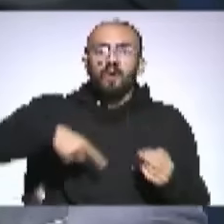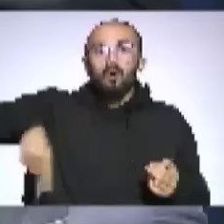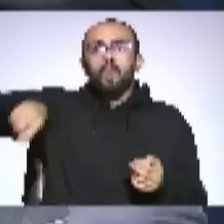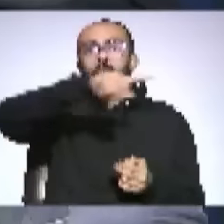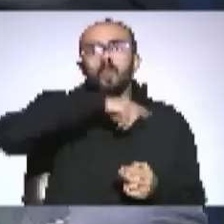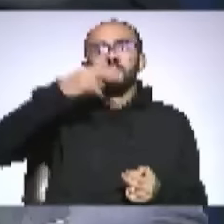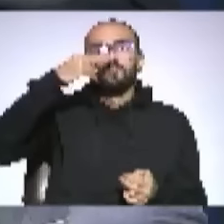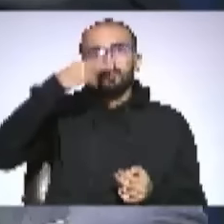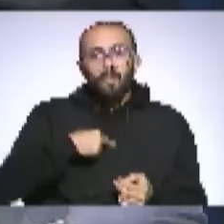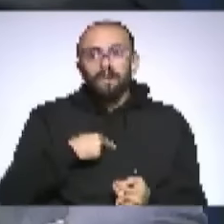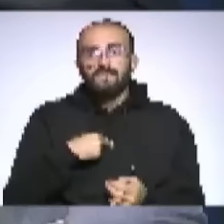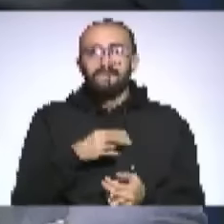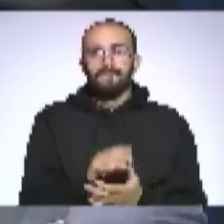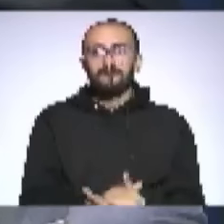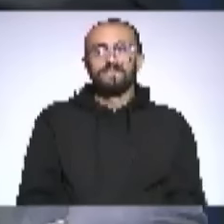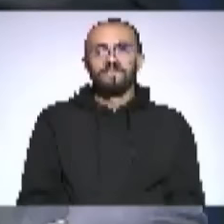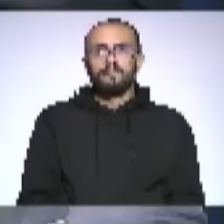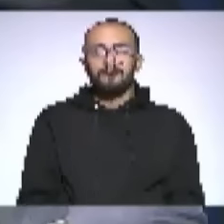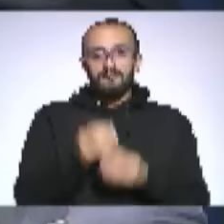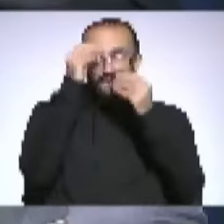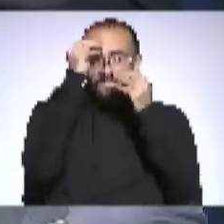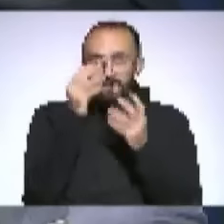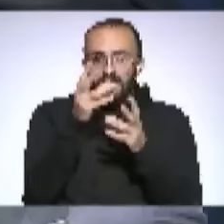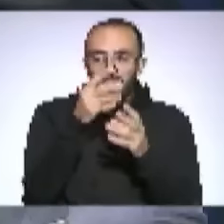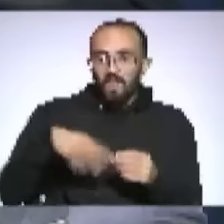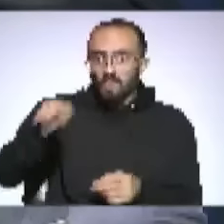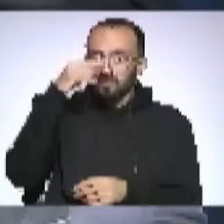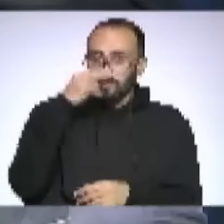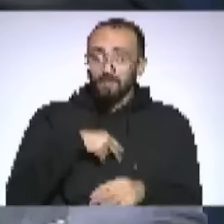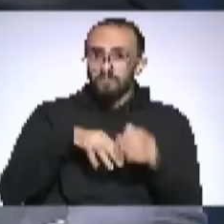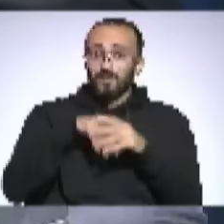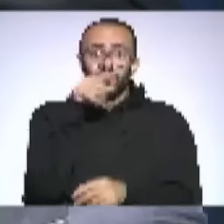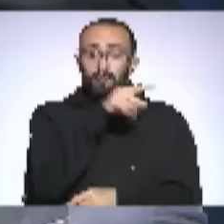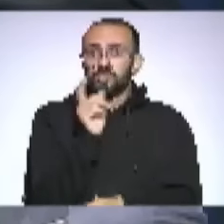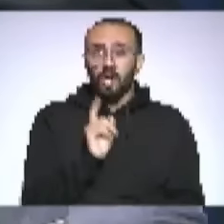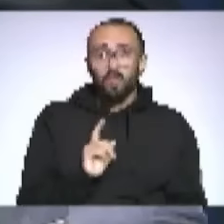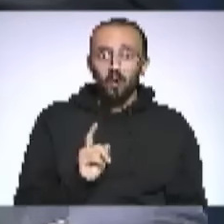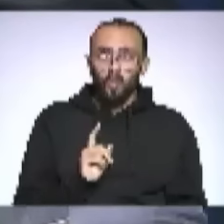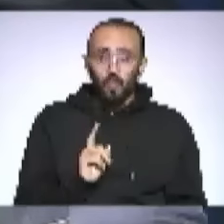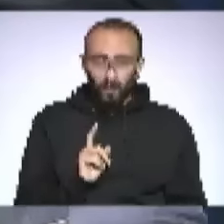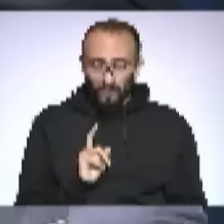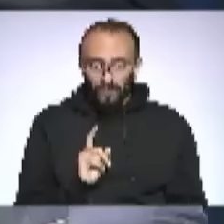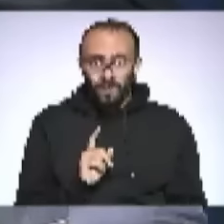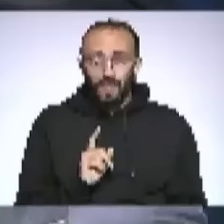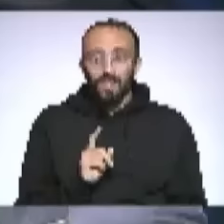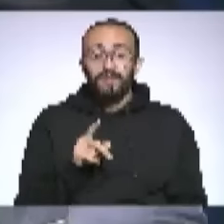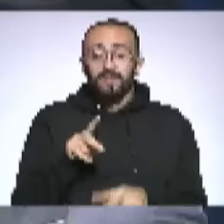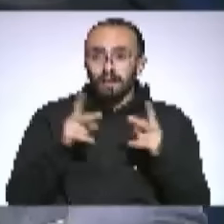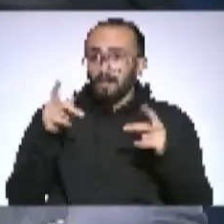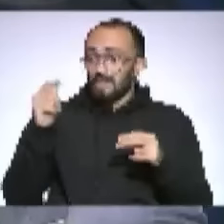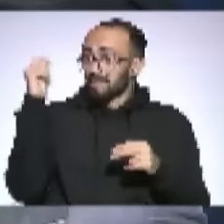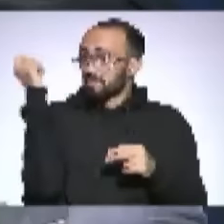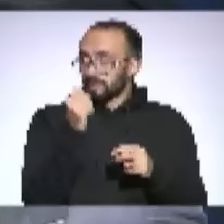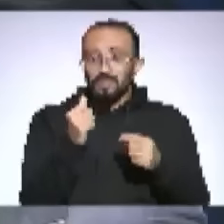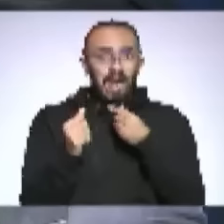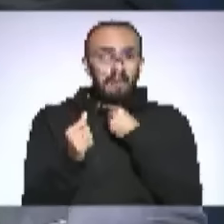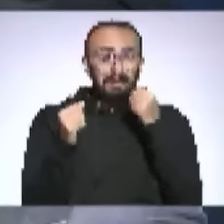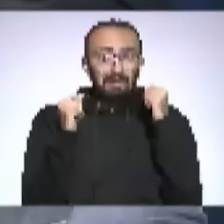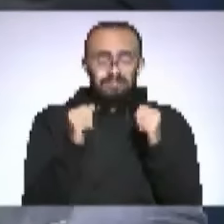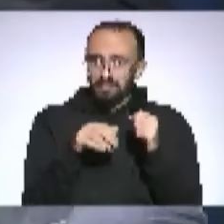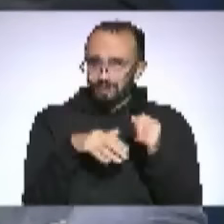للي بيتفرجوا عليه بقول كده بتاخدك كنموذج يا ادي خلي بالكم يعني لما بيبقى في فرق اجتماعي هيبقى لها